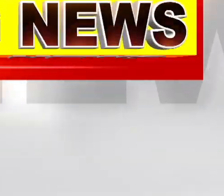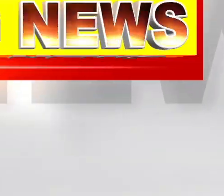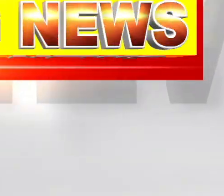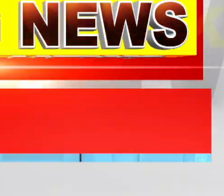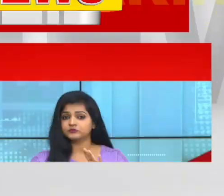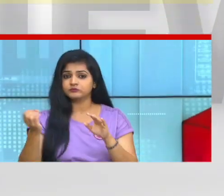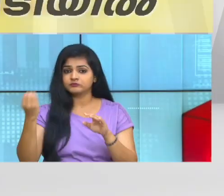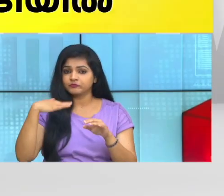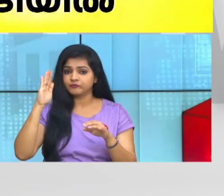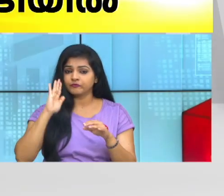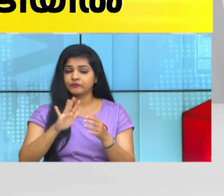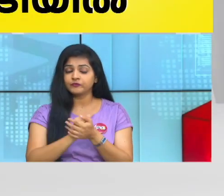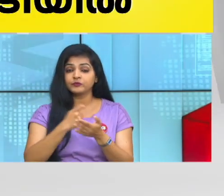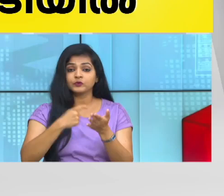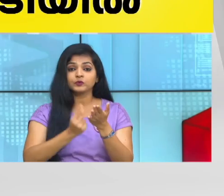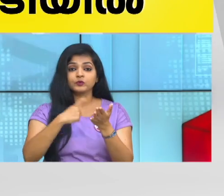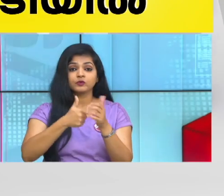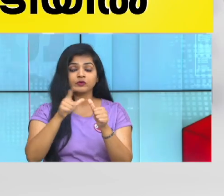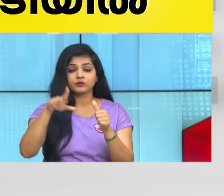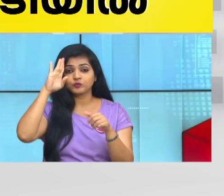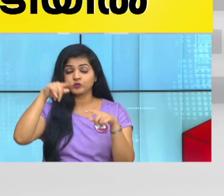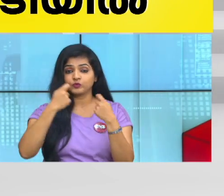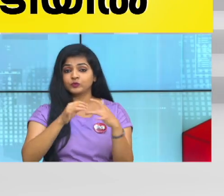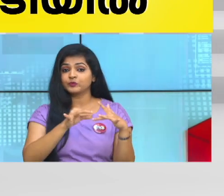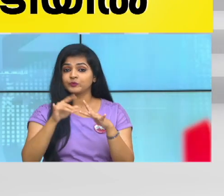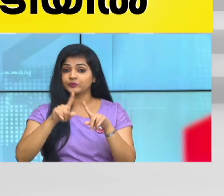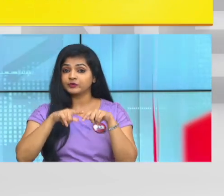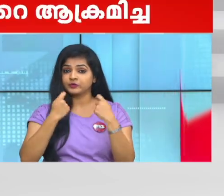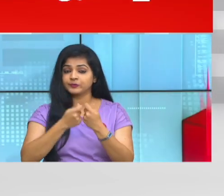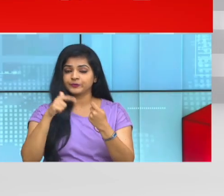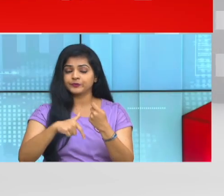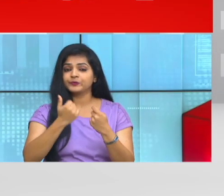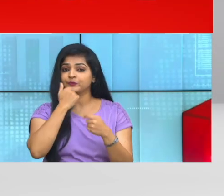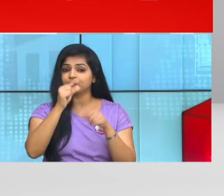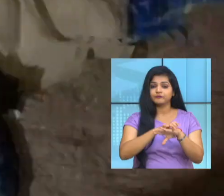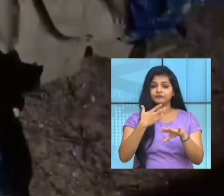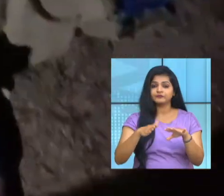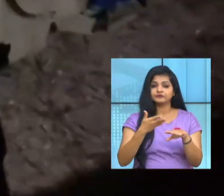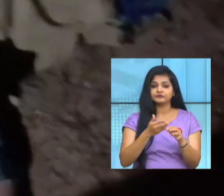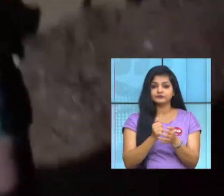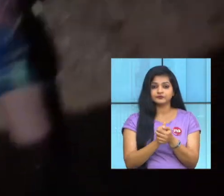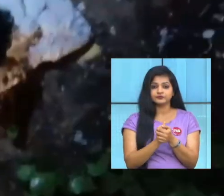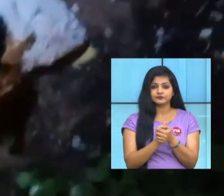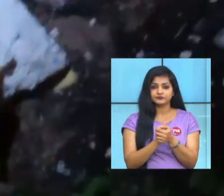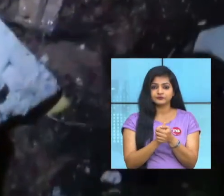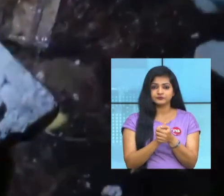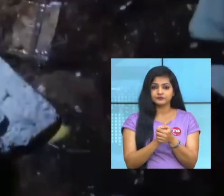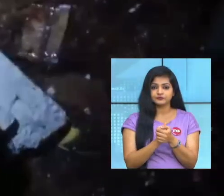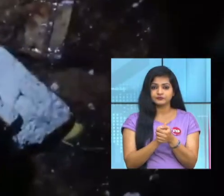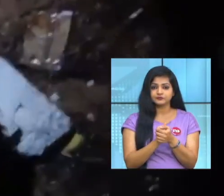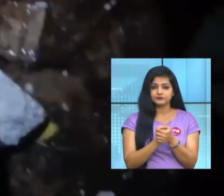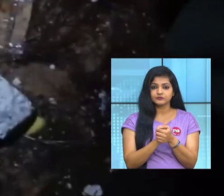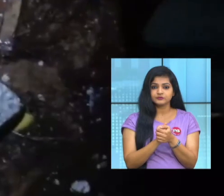നമുക്കിപ്പോൾ അറിയാൻ കഴിയുന്നുണ്ട്. റൂറൽ പോലീസിന്റെ പ്രത്യേക സംഘമാണ് പ്രതികളെ ഇപ്പോൾ പിടികൂടിയിരിക്കുന്നത്. ശരി, വിനീത VG കൊച്ചിയിൽ നിന്ന് വിവരങ്ങൾ